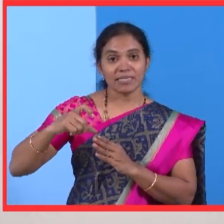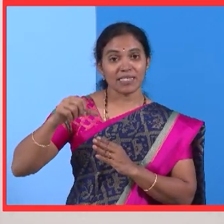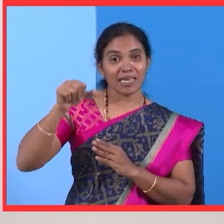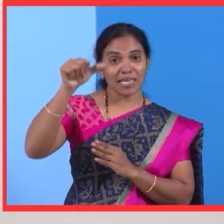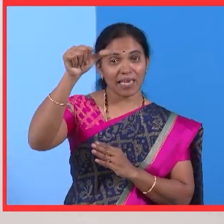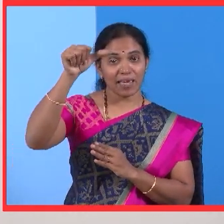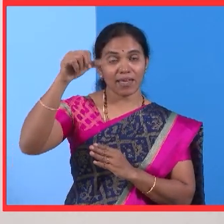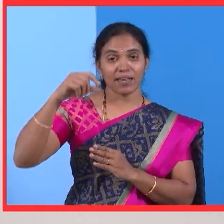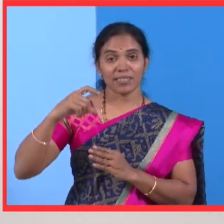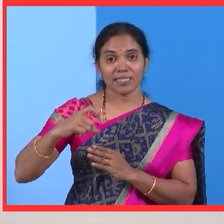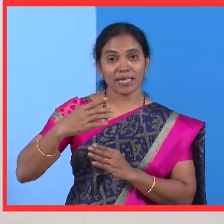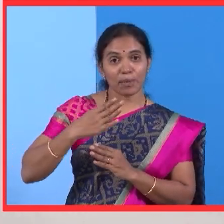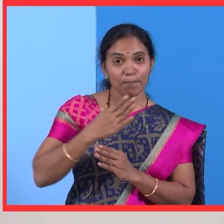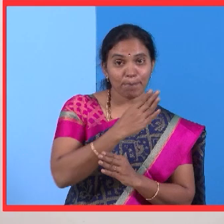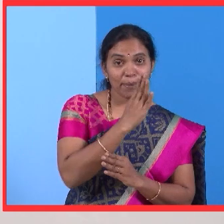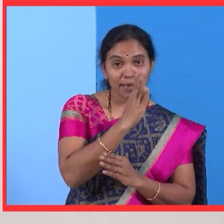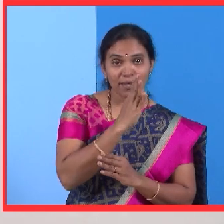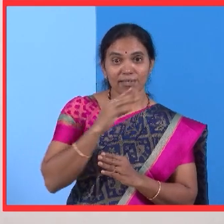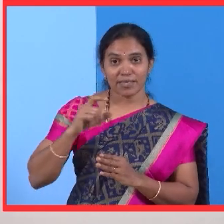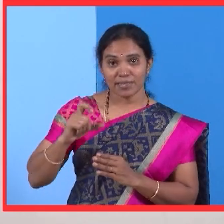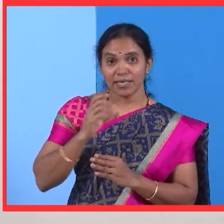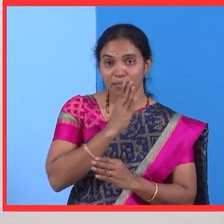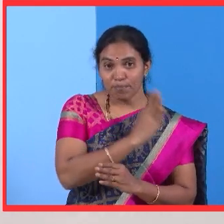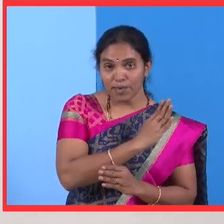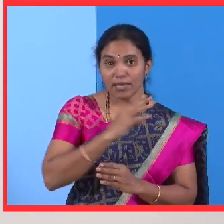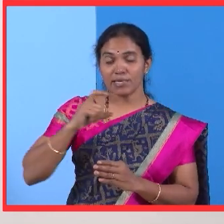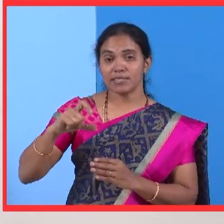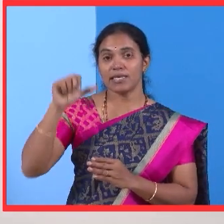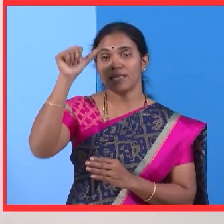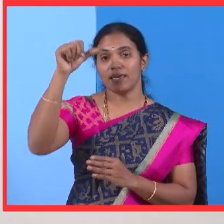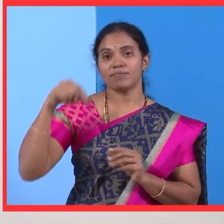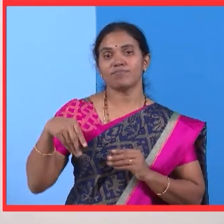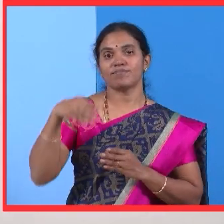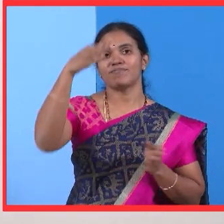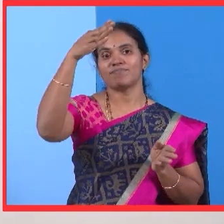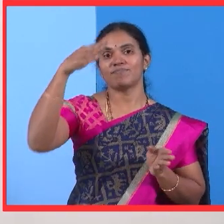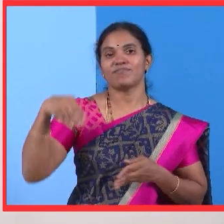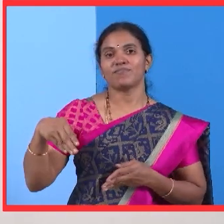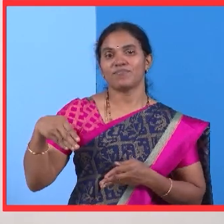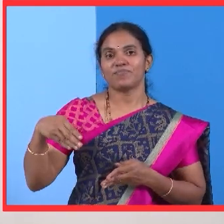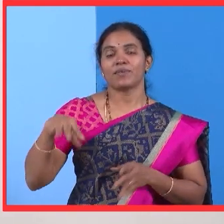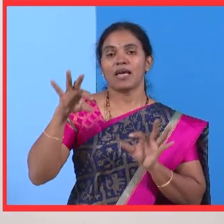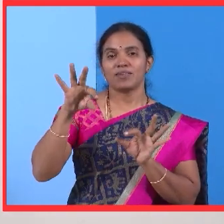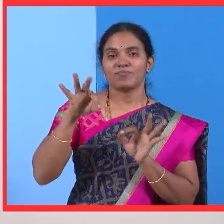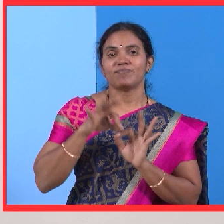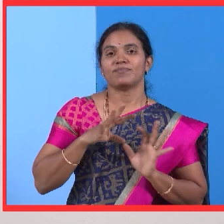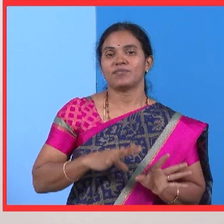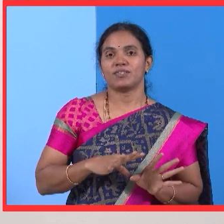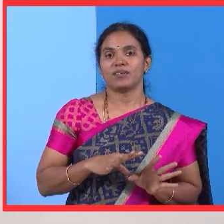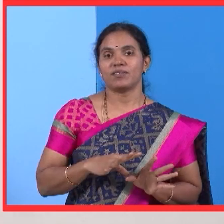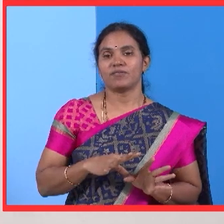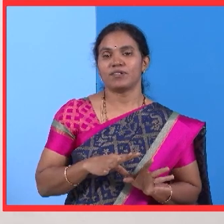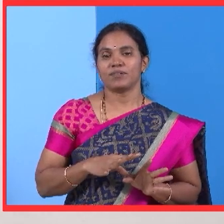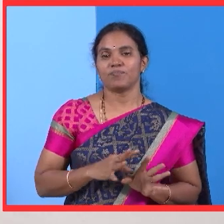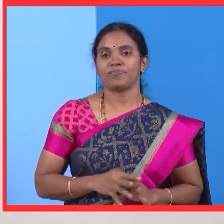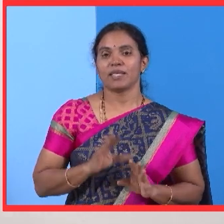கரம்னா கை, சிபி ஒரு கரம், சிஏ ஒரு கரம், ரைட்டு. இதில் ஈங்கிறது ஒரு மையப்புள்ளி, எஃப்ங்கிறது